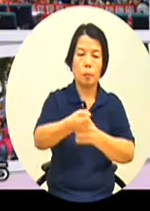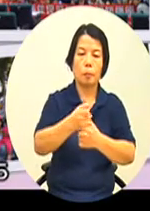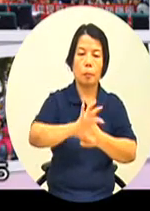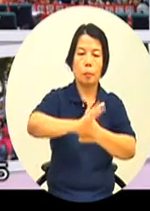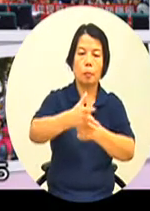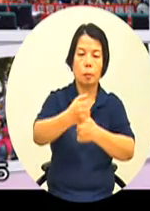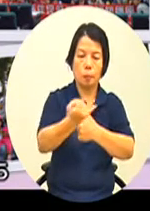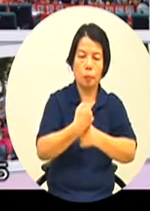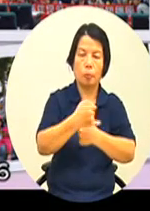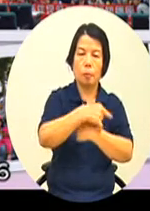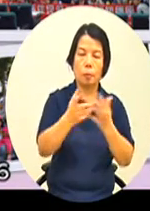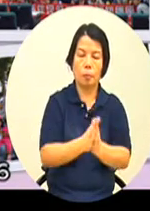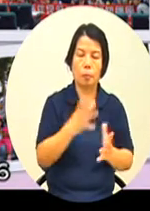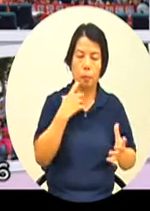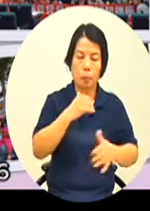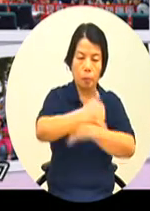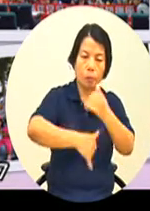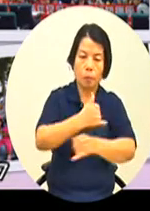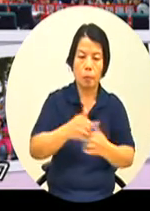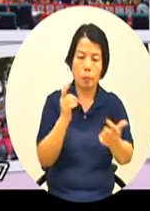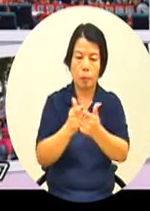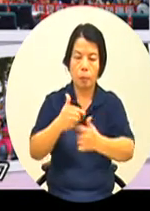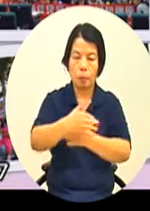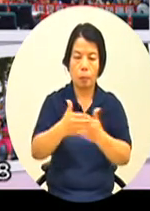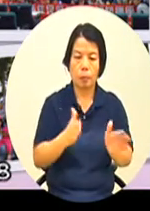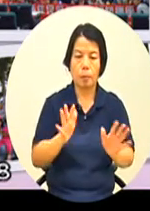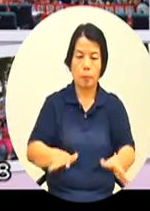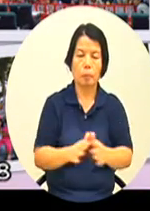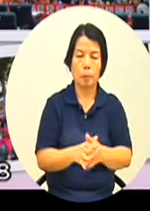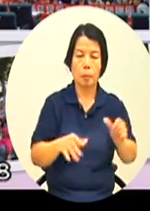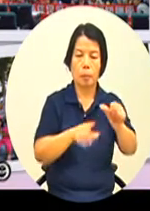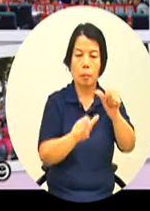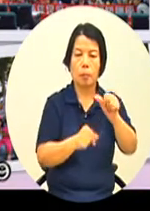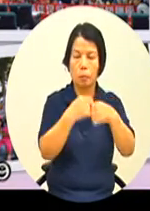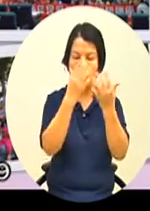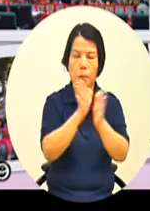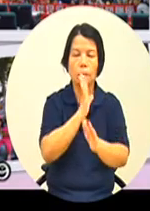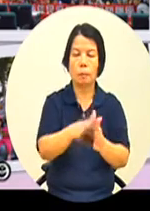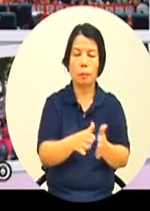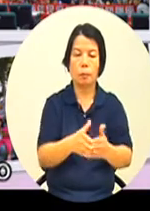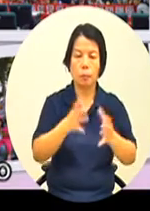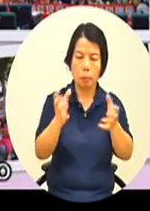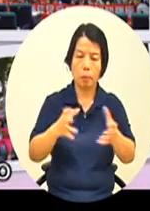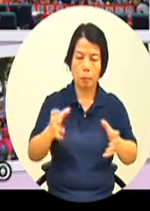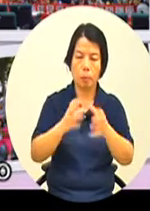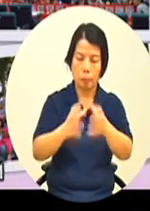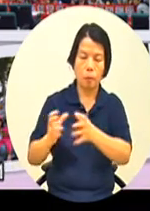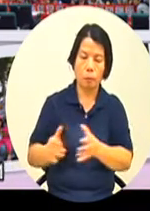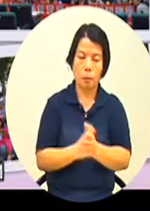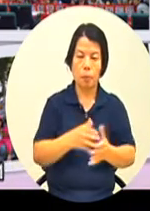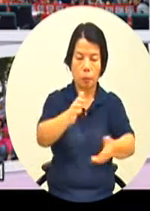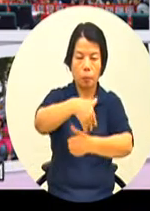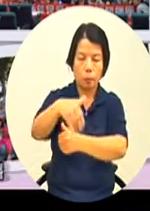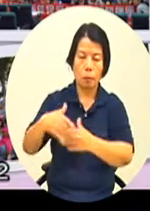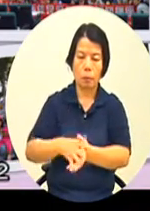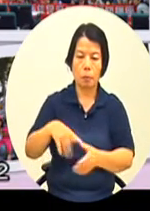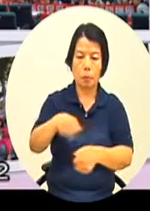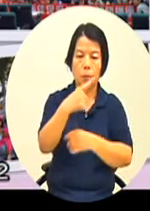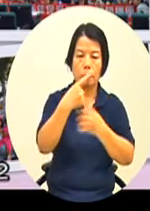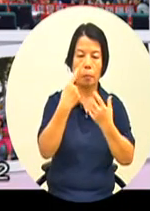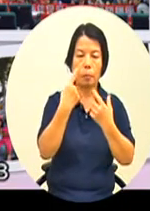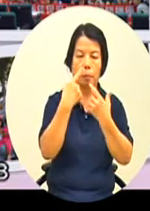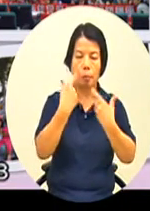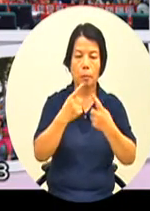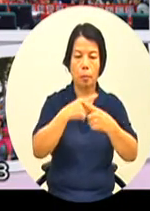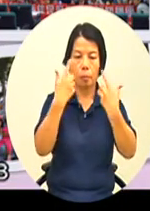开办我们新住民生活适应班，那在今年我们也完成4班的开设，也共招收102人。那我们也办理新住